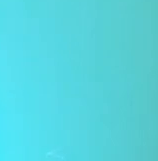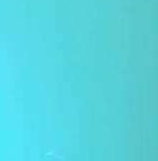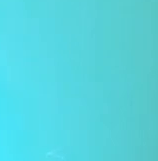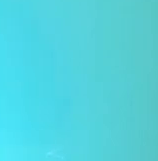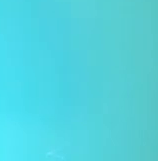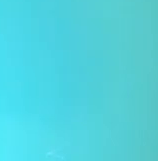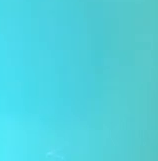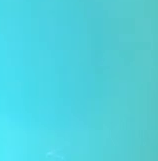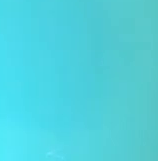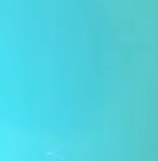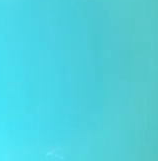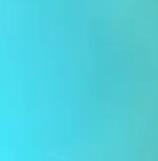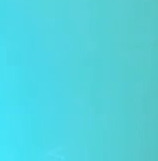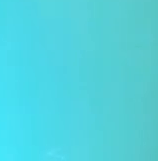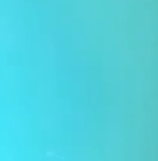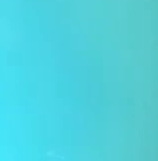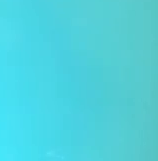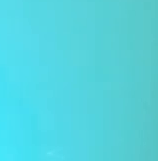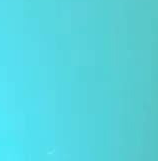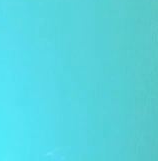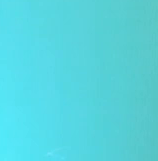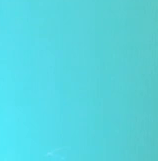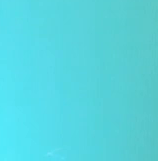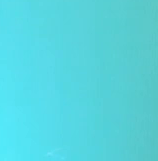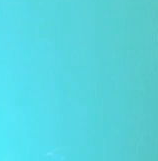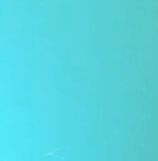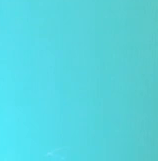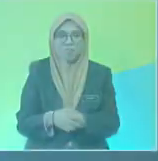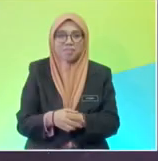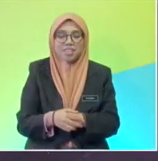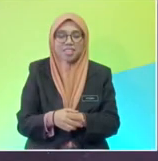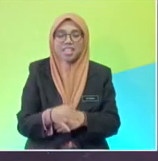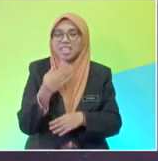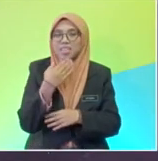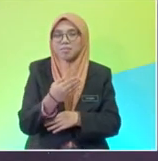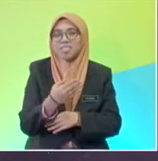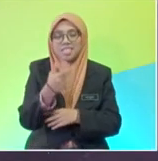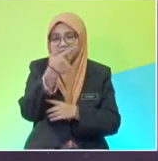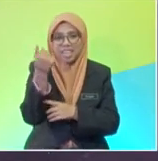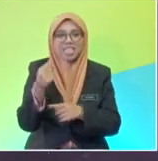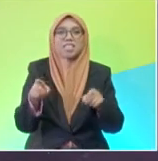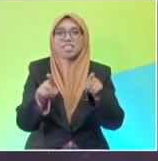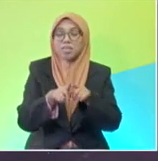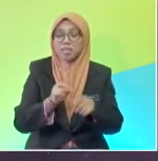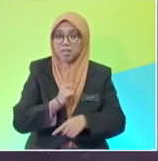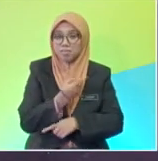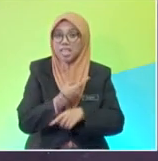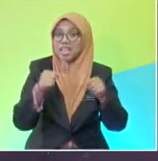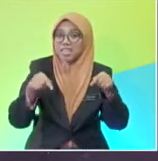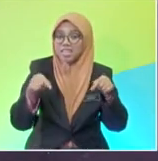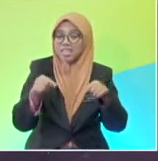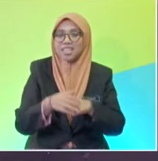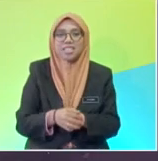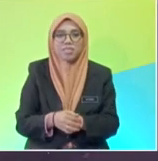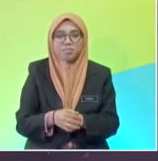Baru Selangor. Apa khabar Cikgu? Terima kasih kerana bersama dengan kami untuk hari ini. Baiklah Cikgu, kita